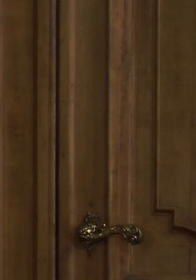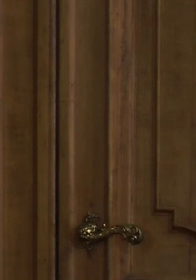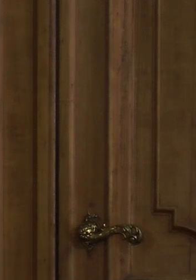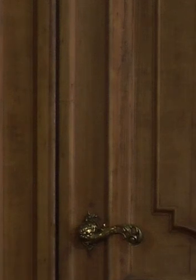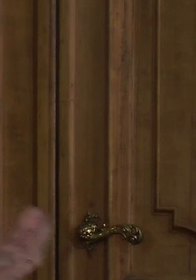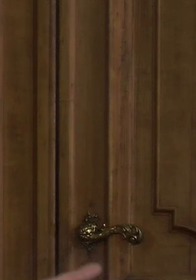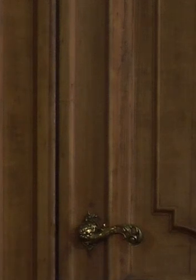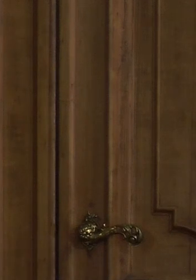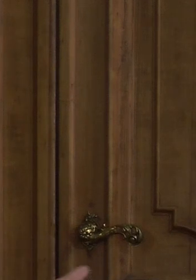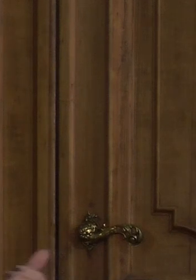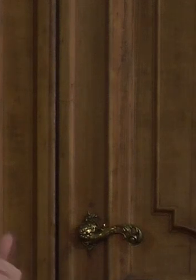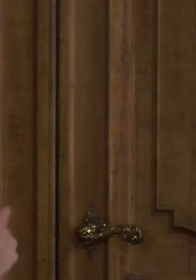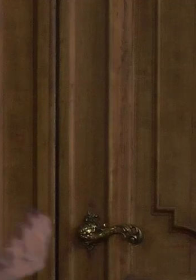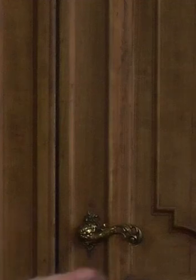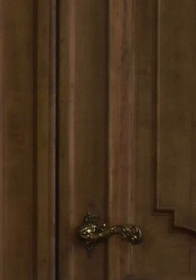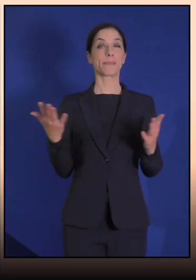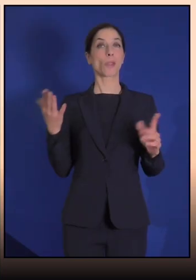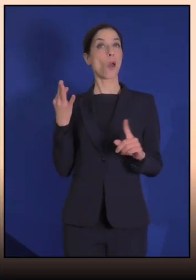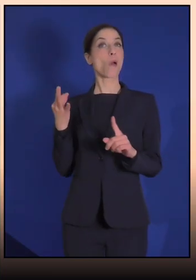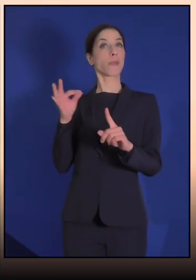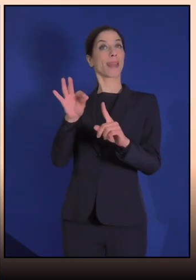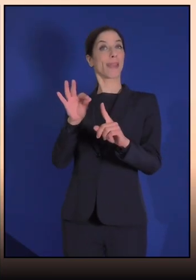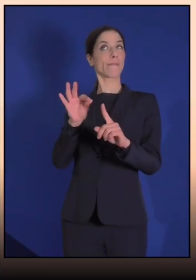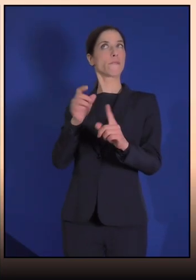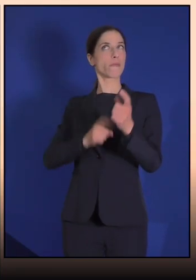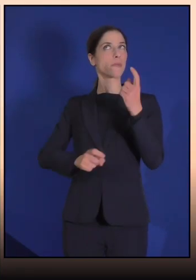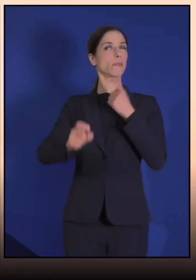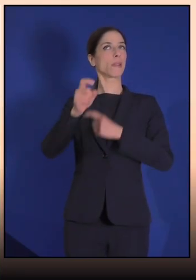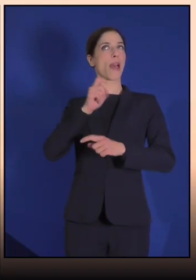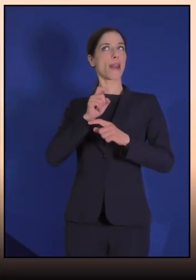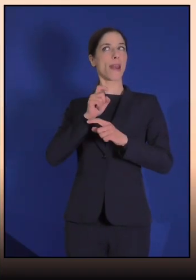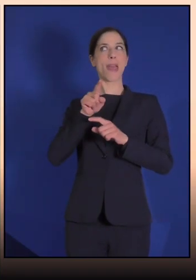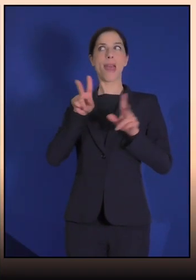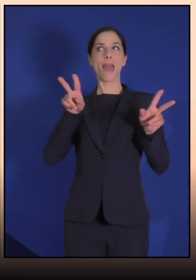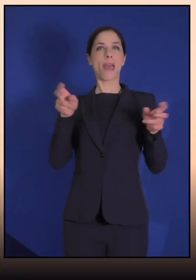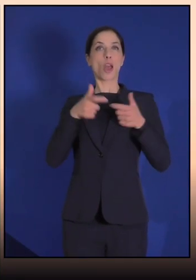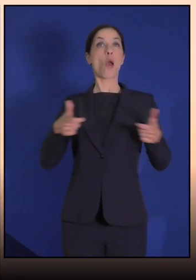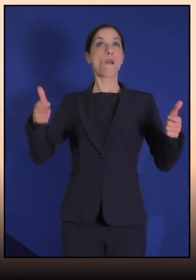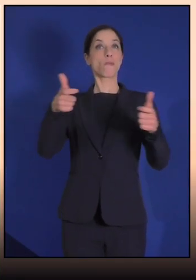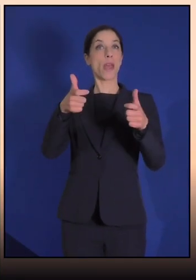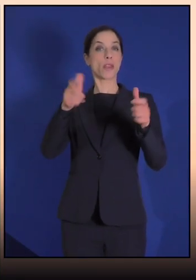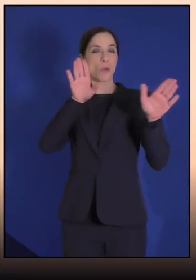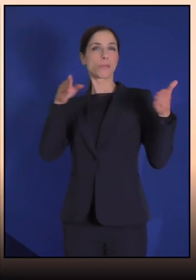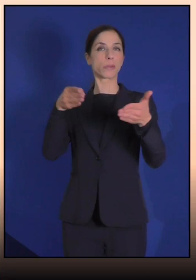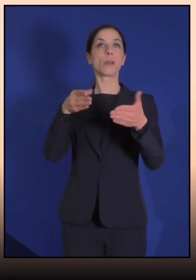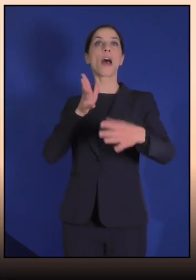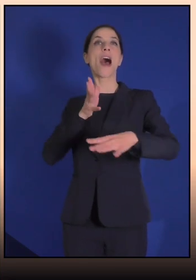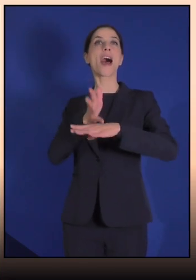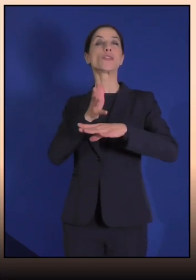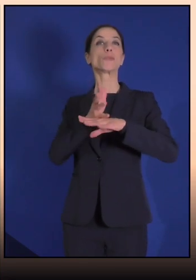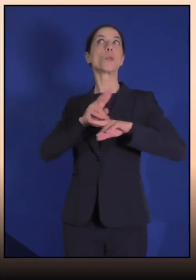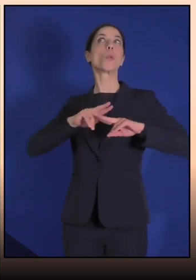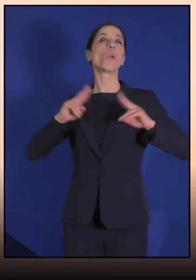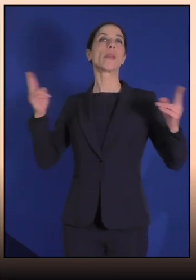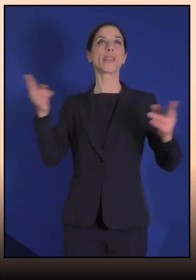l'informazione istituzionale redatta nella lingua dei segni. Accessibilità universale e inclusione.